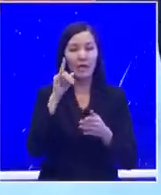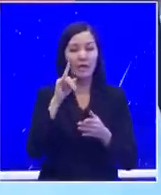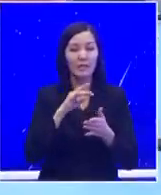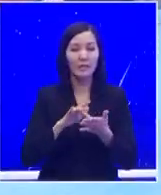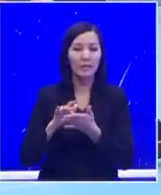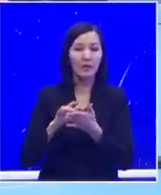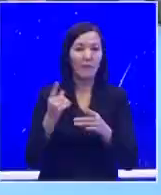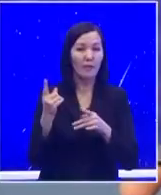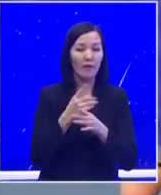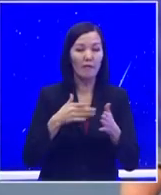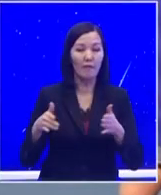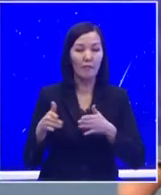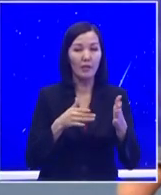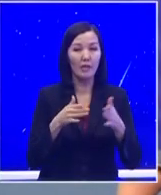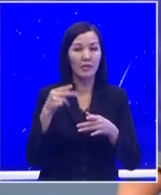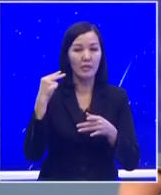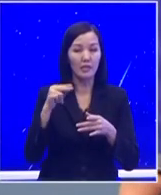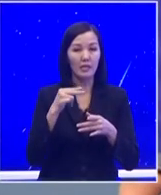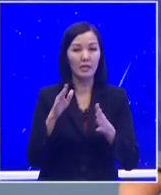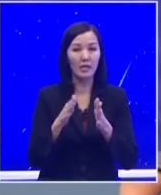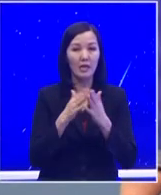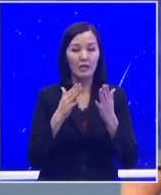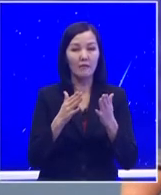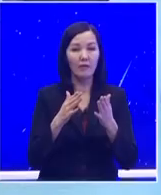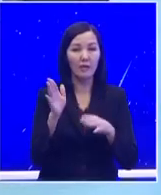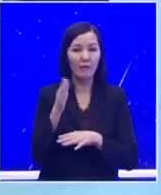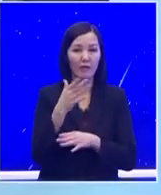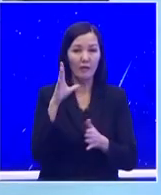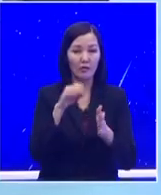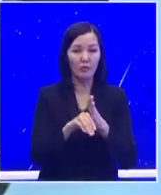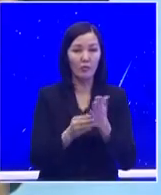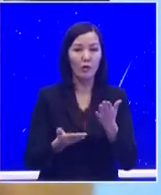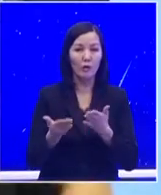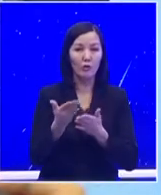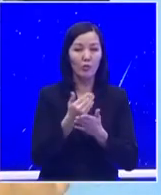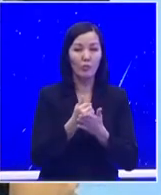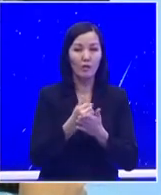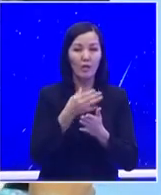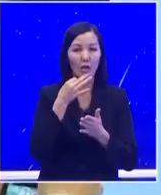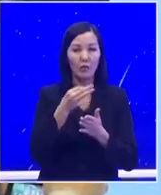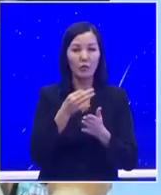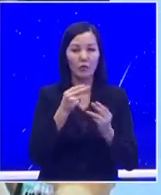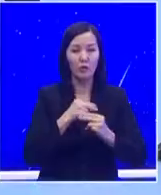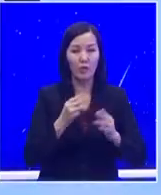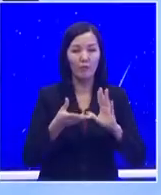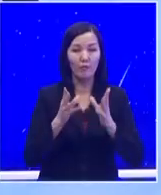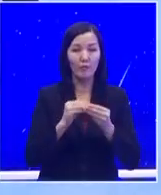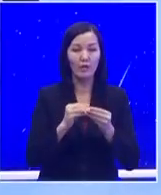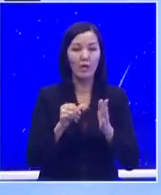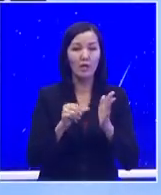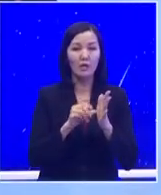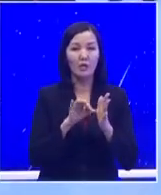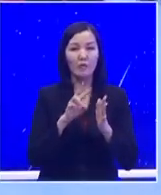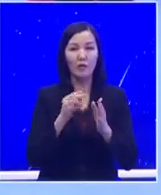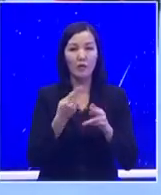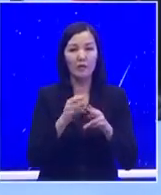экспедиции дорогой первого президента станут дневник и флаг, которые войдут в собранные материалы и отчеты о работе. 6 июля текущего